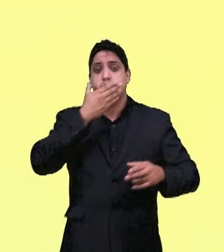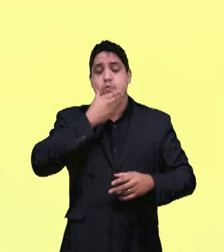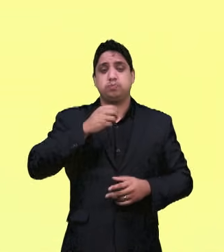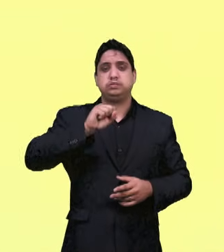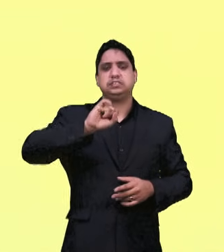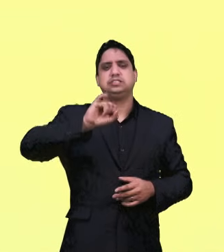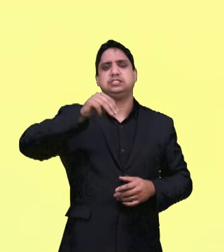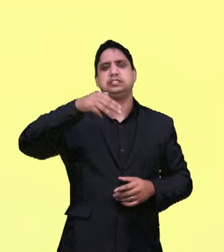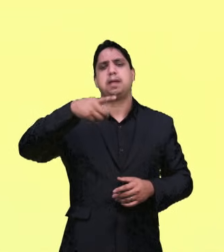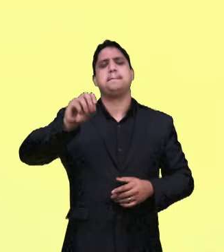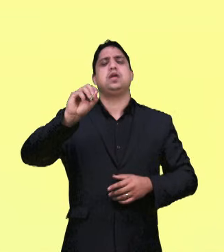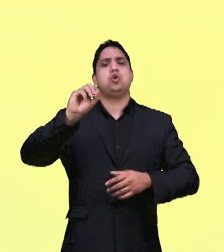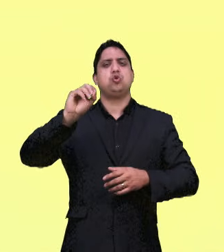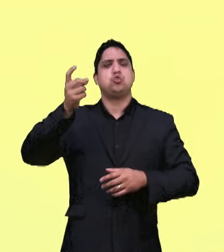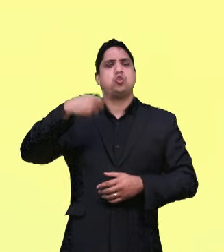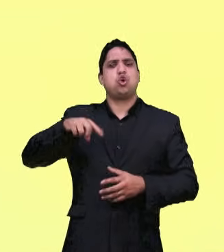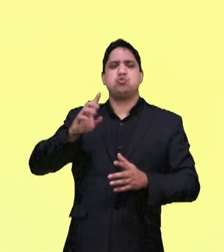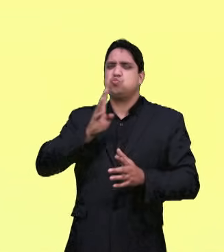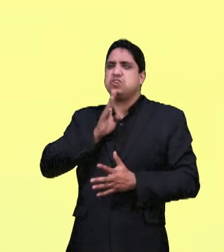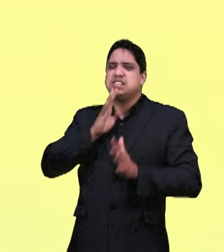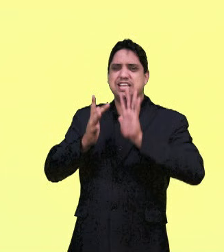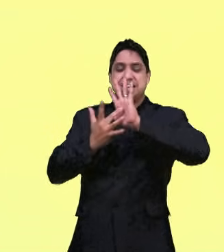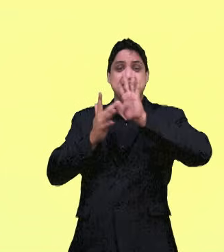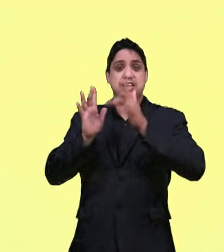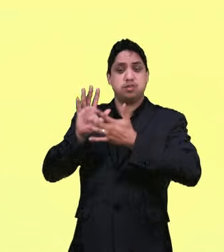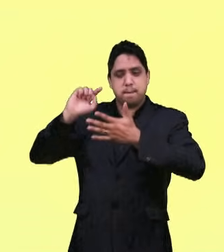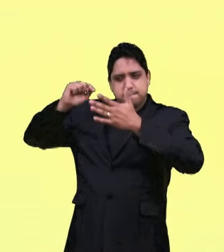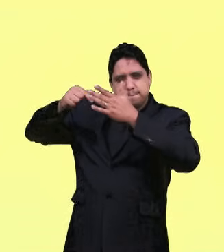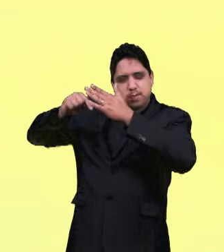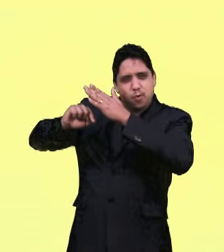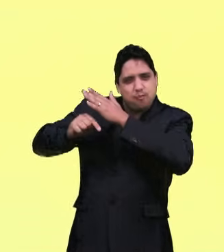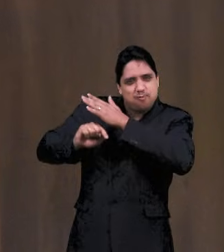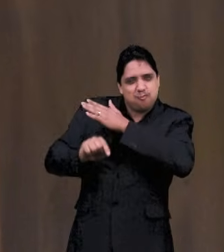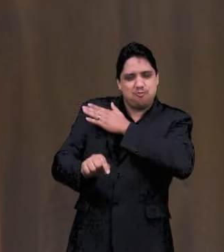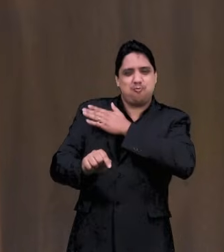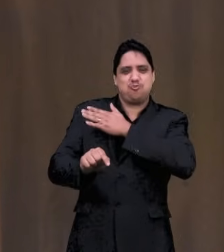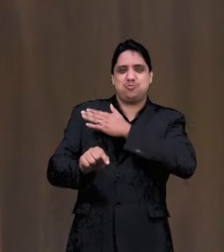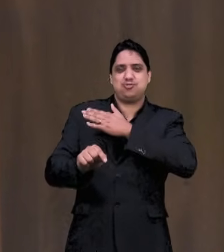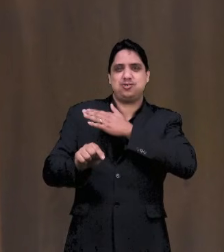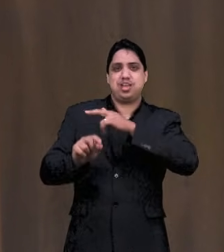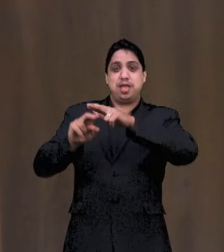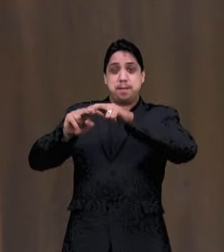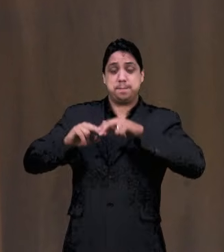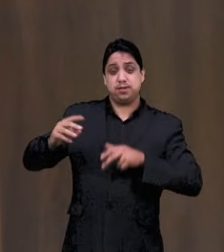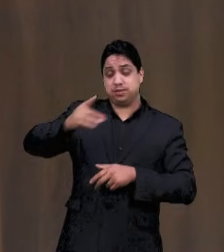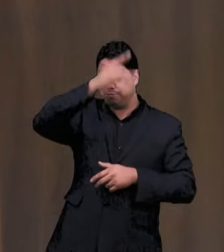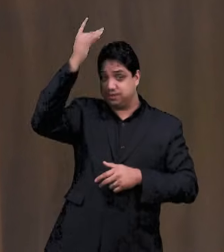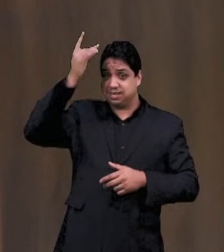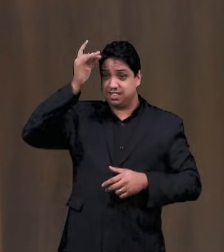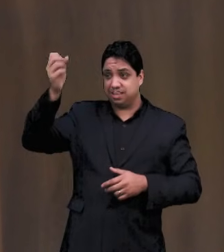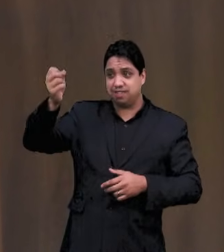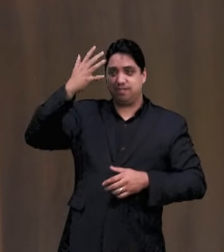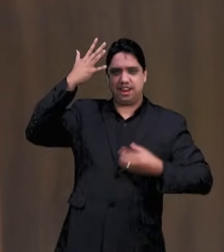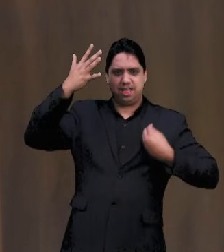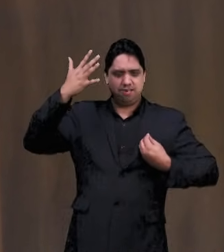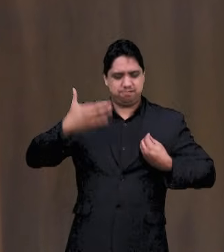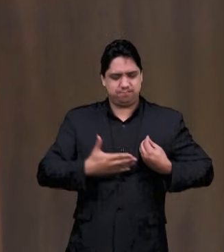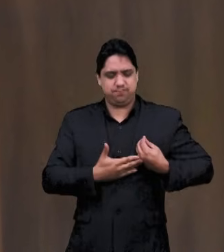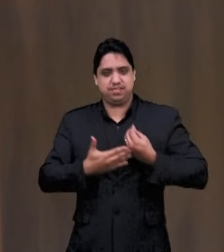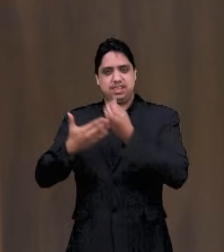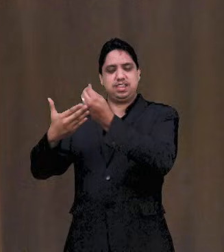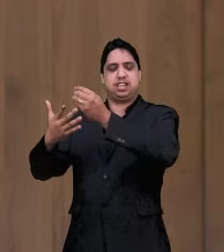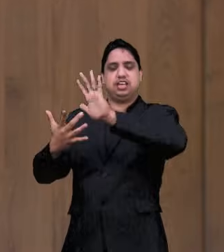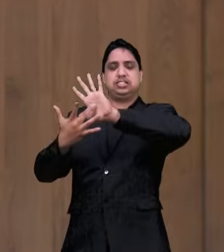comme Siméon. Nous allons plonger dans les eaux du Saint-Esprit et redonner nos vies au Seigneur